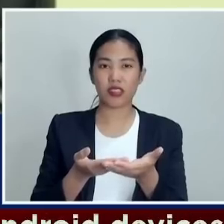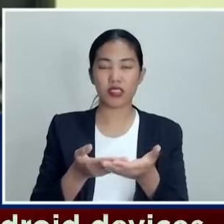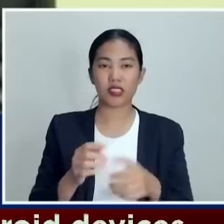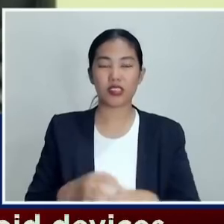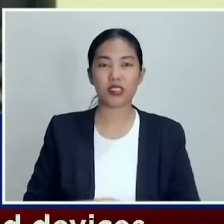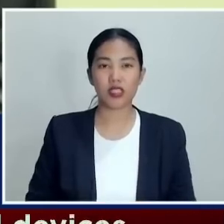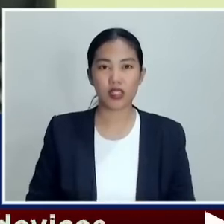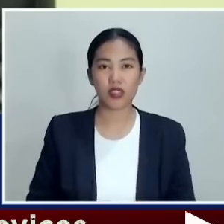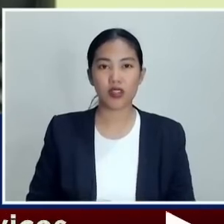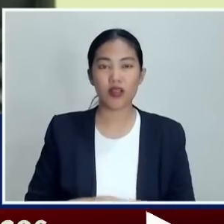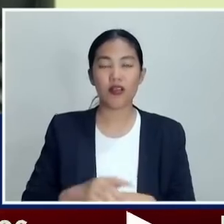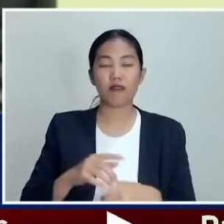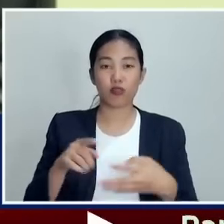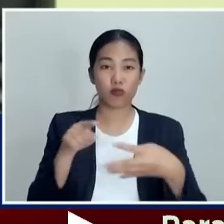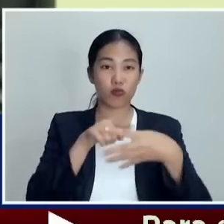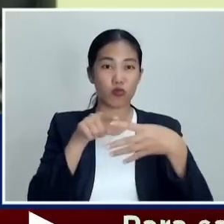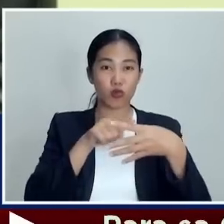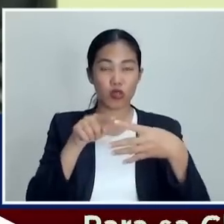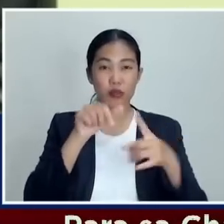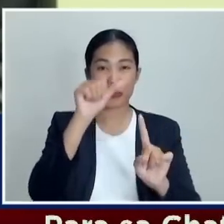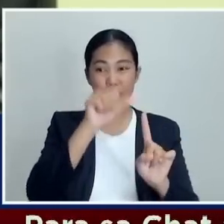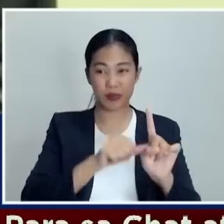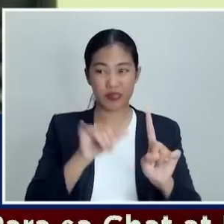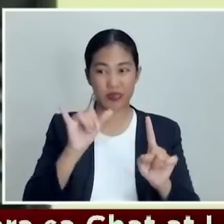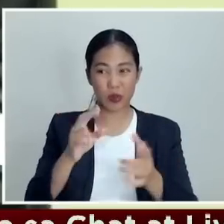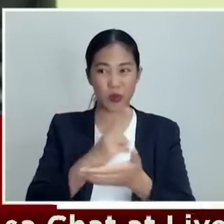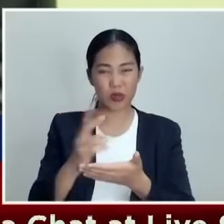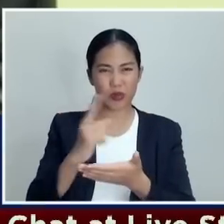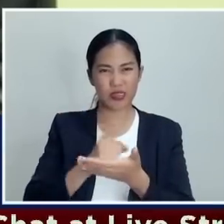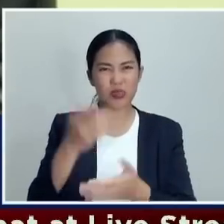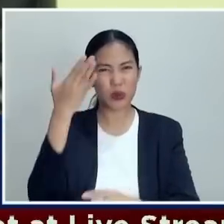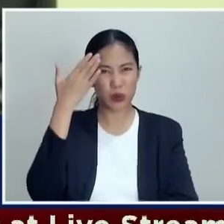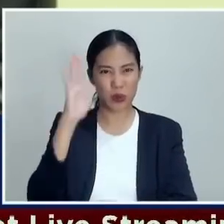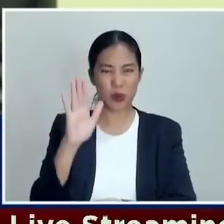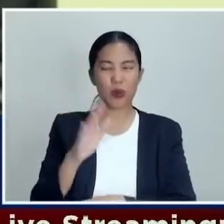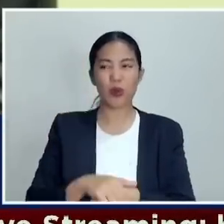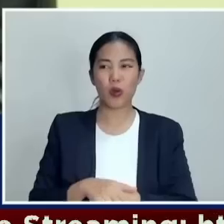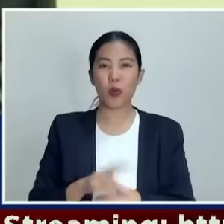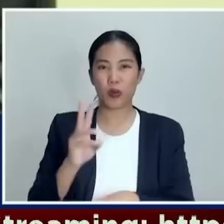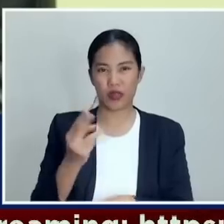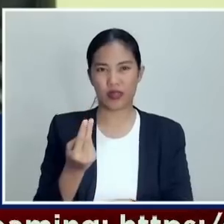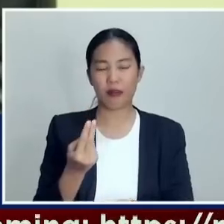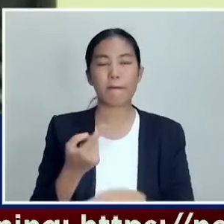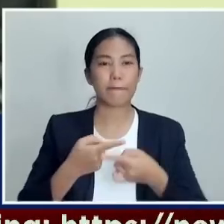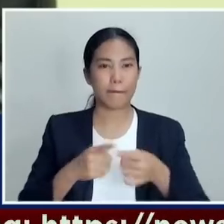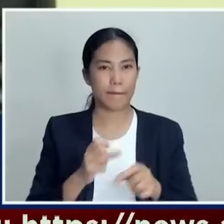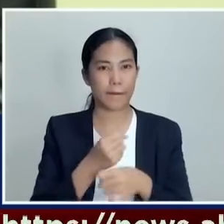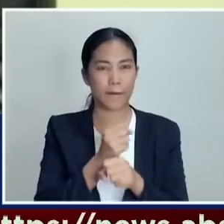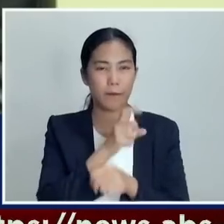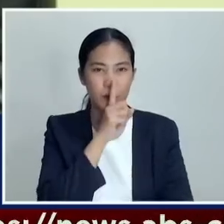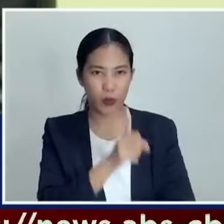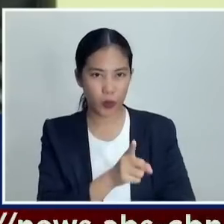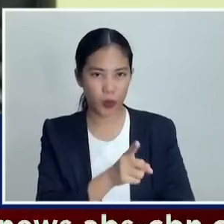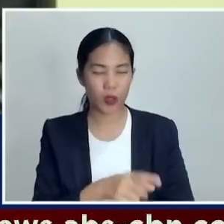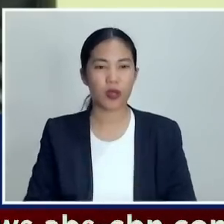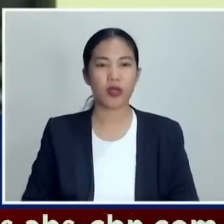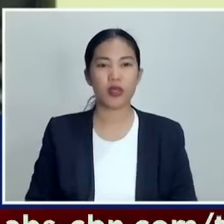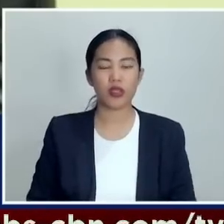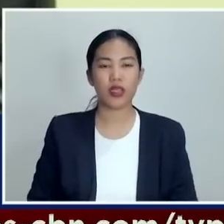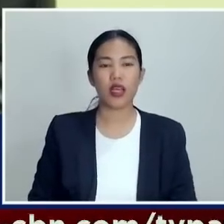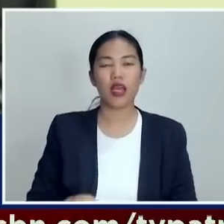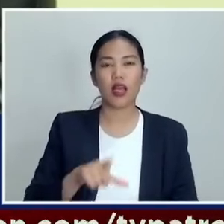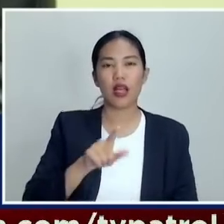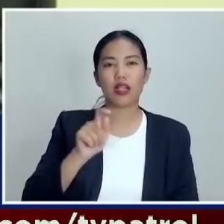So, we will never know kung ano yung fixed date. But again, ang assurance po ng DOT at LTFRB, once the fund